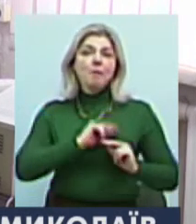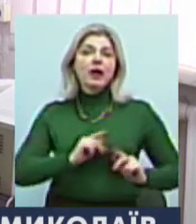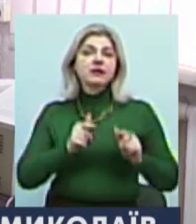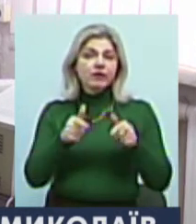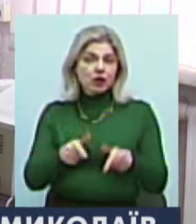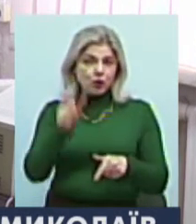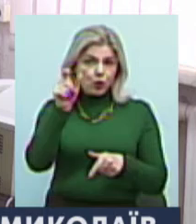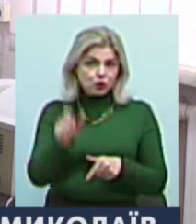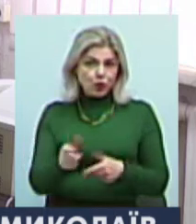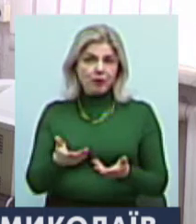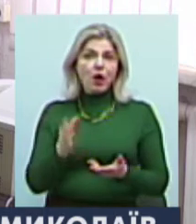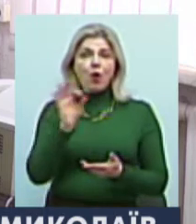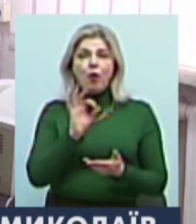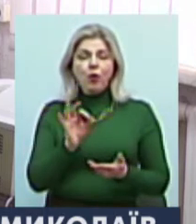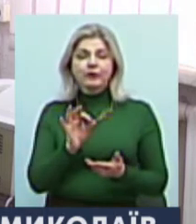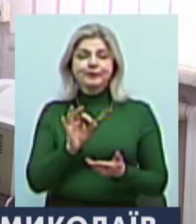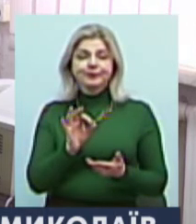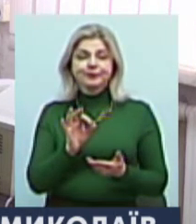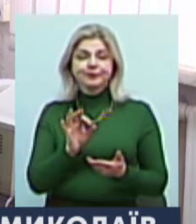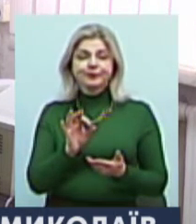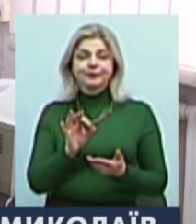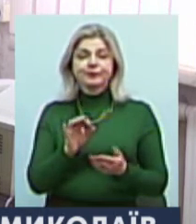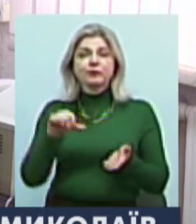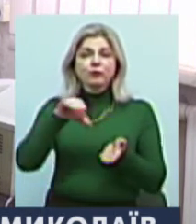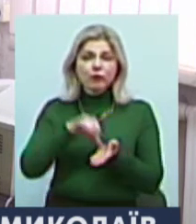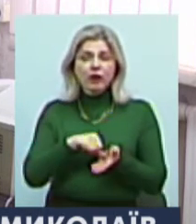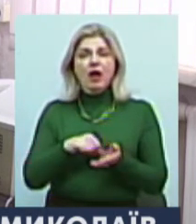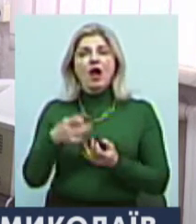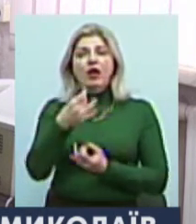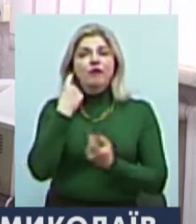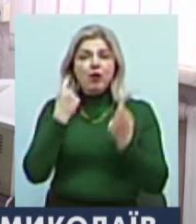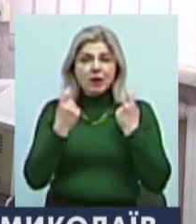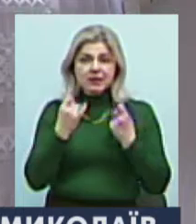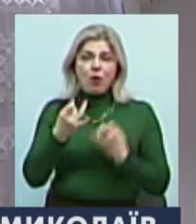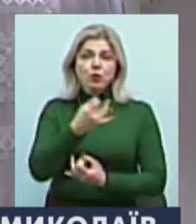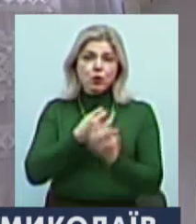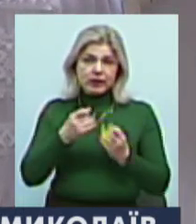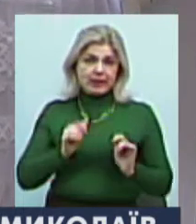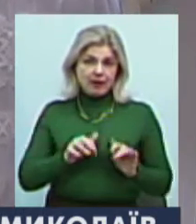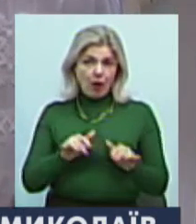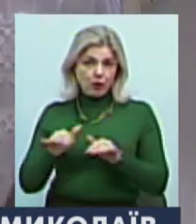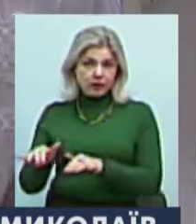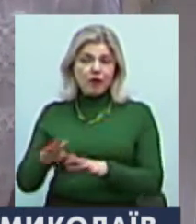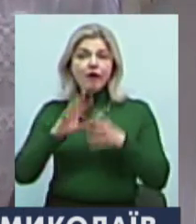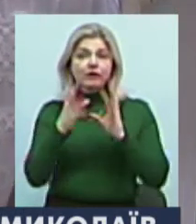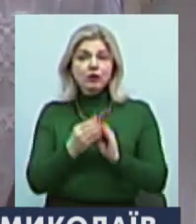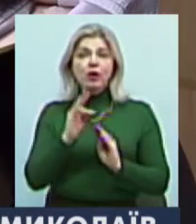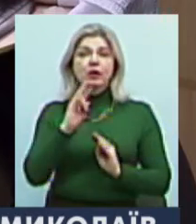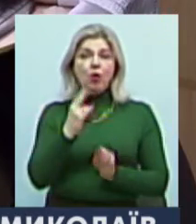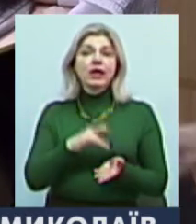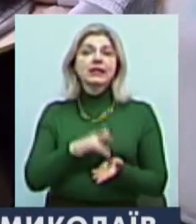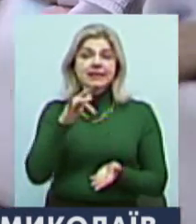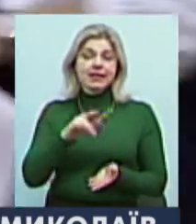по залученню до якихось профінформаційних, проконсультаційних інших заходів. Усього в Миколаївському міському